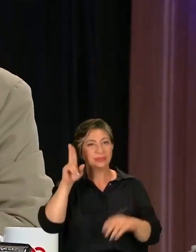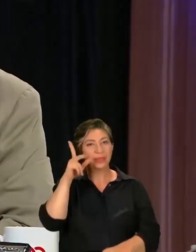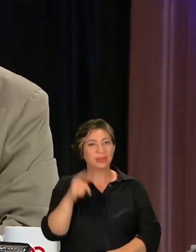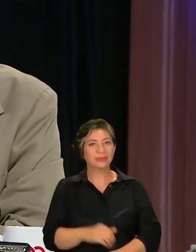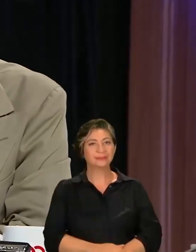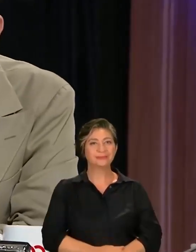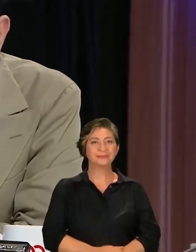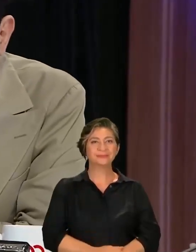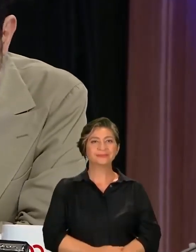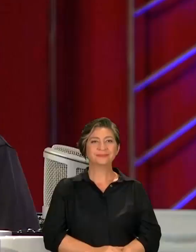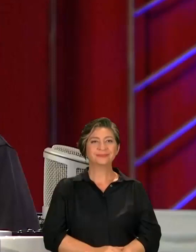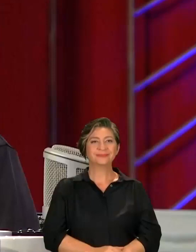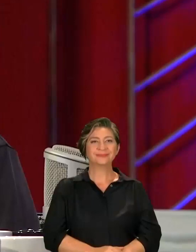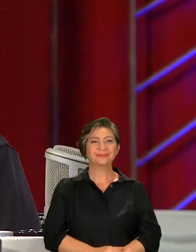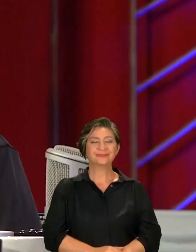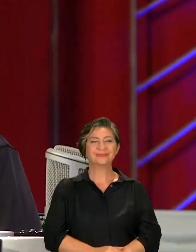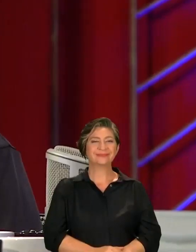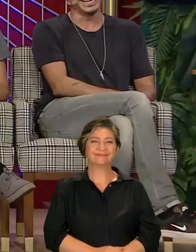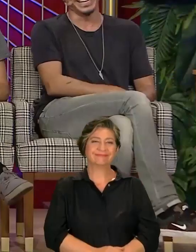Tanımadım baba.